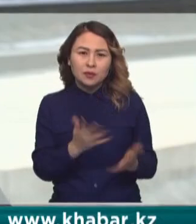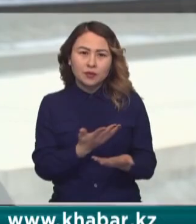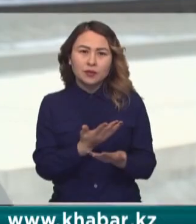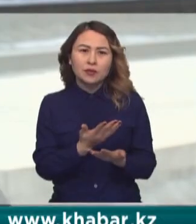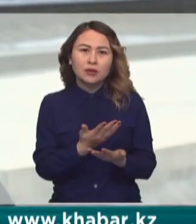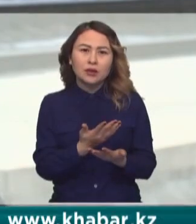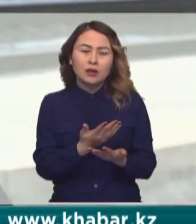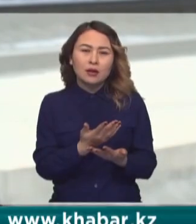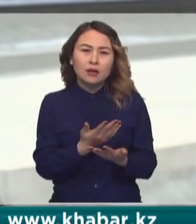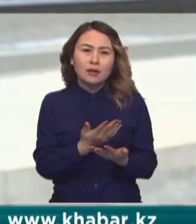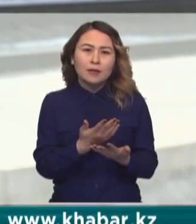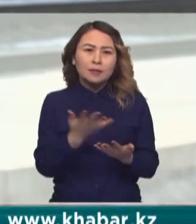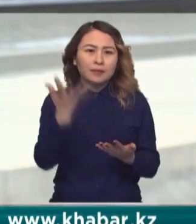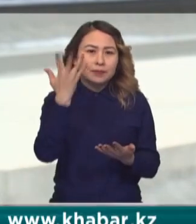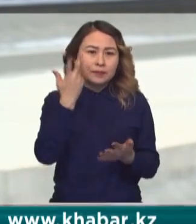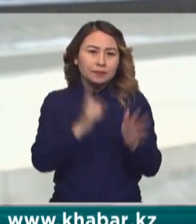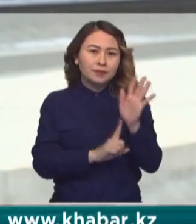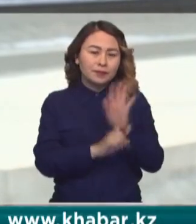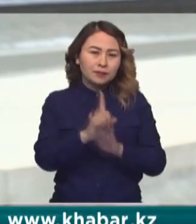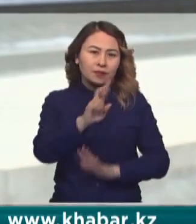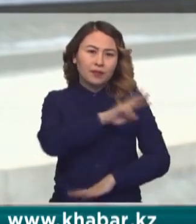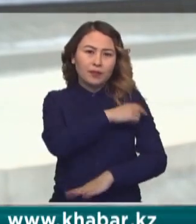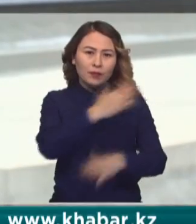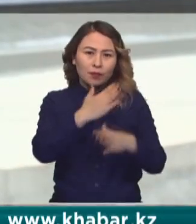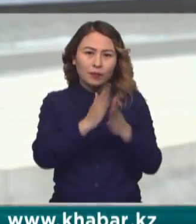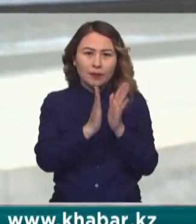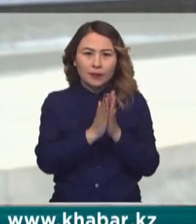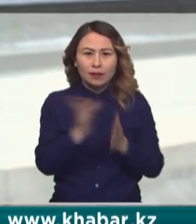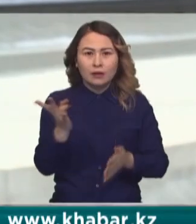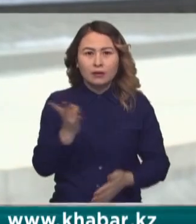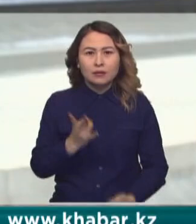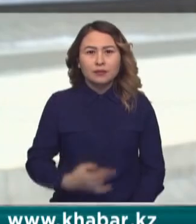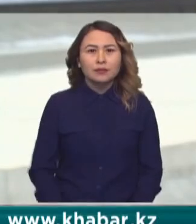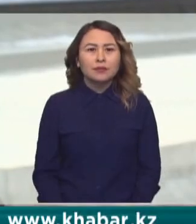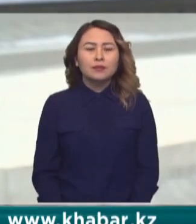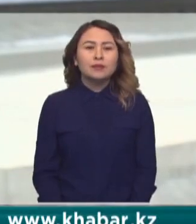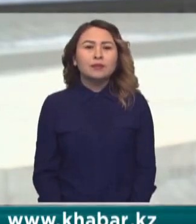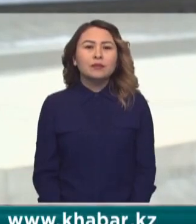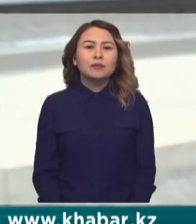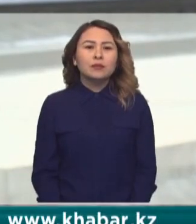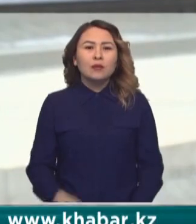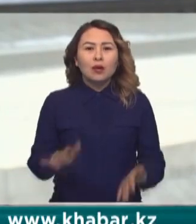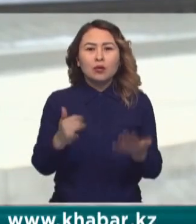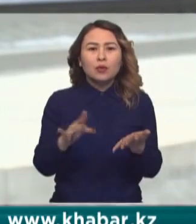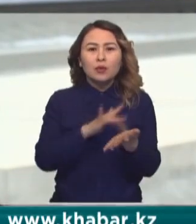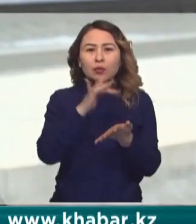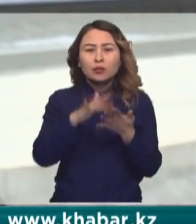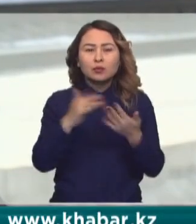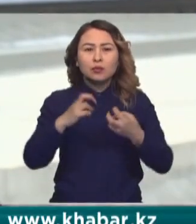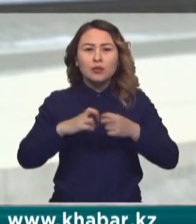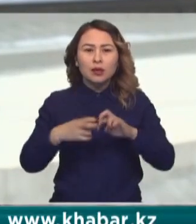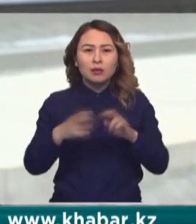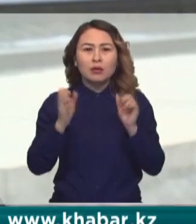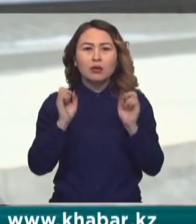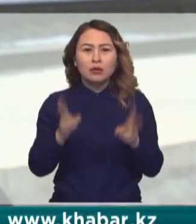симптомдар пайда болғанда дәрігер көмегіне жүгіну керек. Бірінші дәрігерге бару керек дейсіз. Әрине. Ал қаладағы ахуал қазір бақылауда ғой өзі.